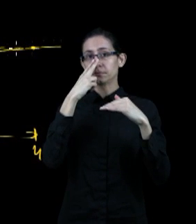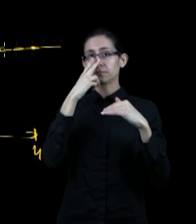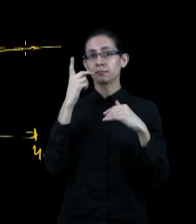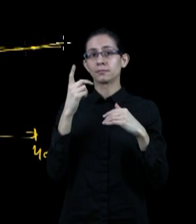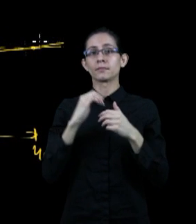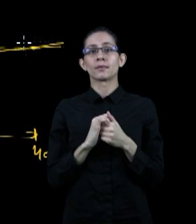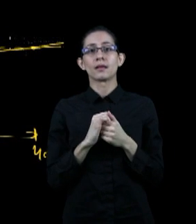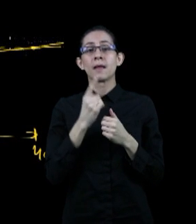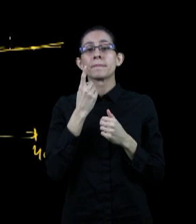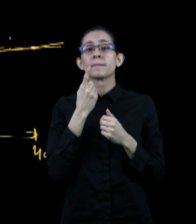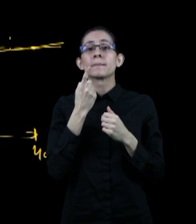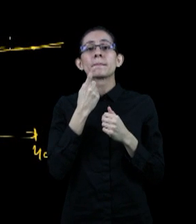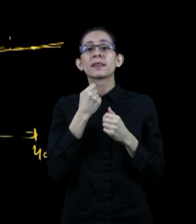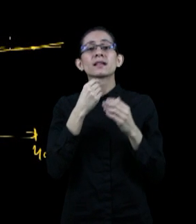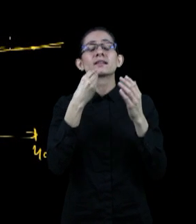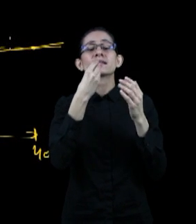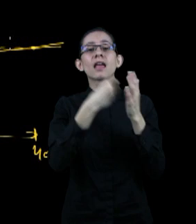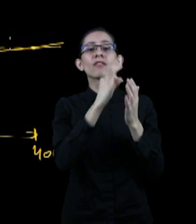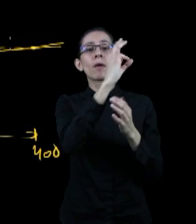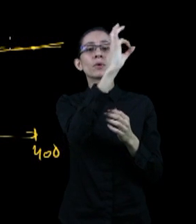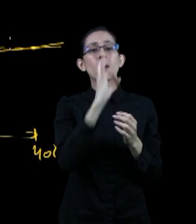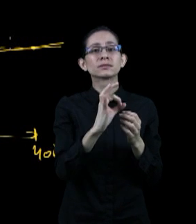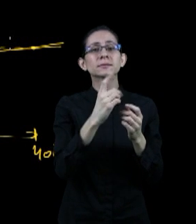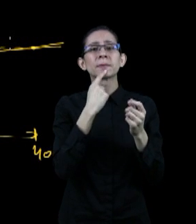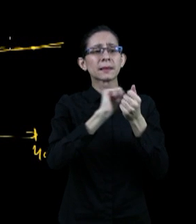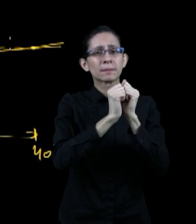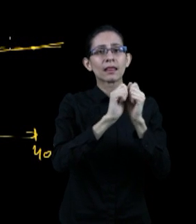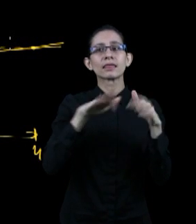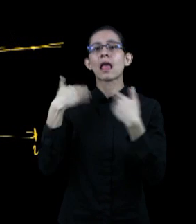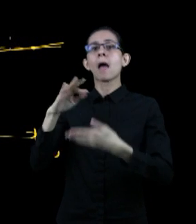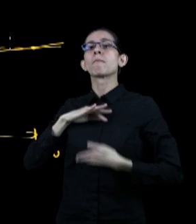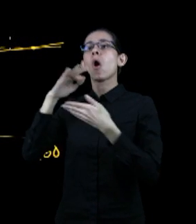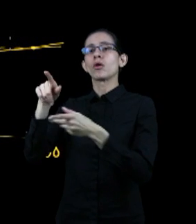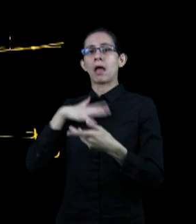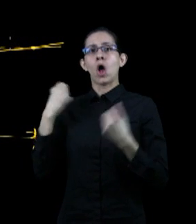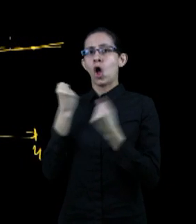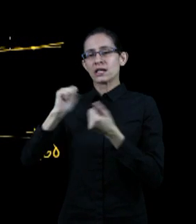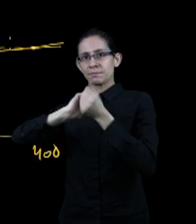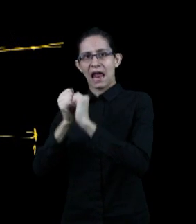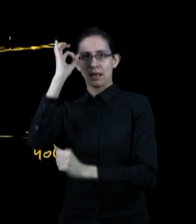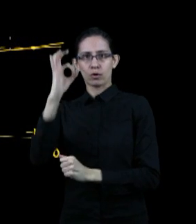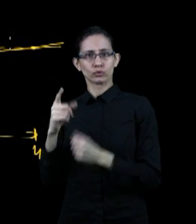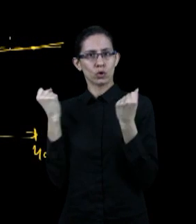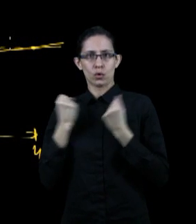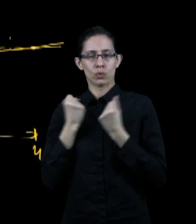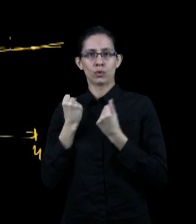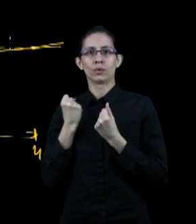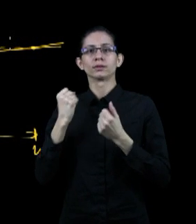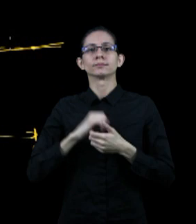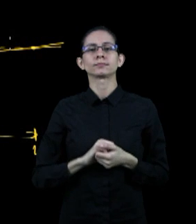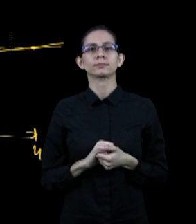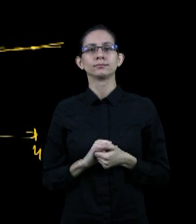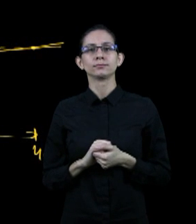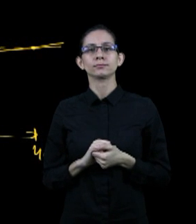Popatrzcie, w efekcie bardzo małych procentowych zmian ceny następują bardzo duże procentowe zmiany wielkości